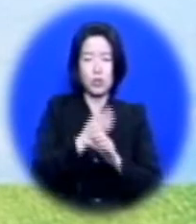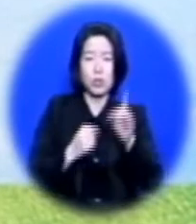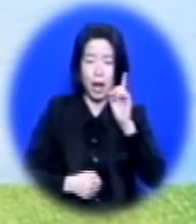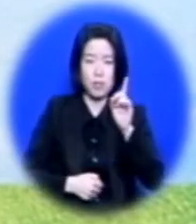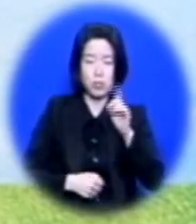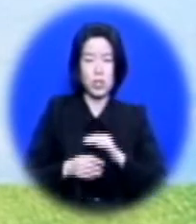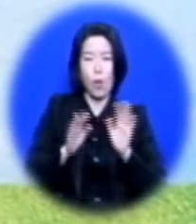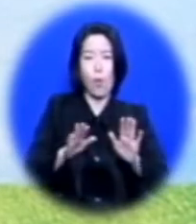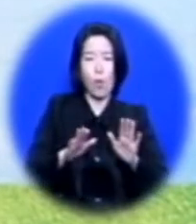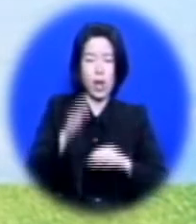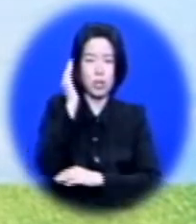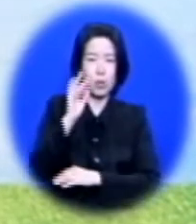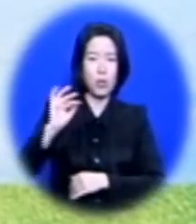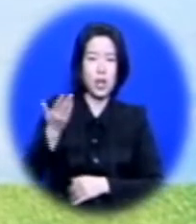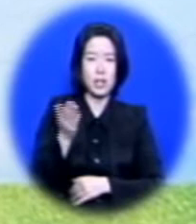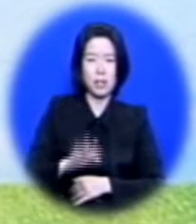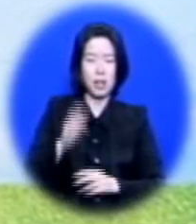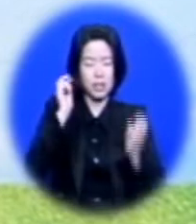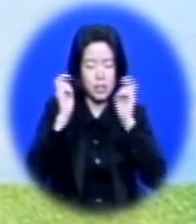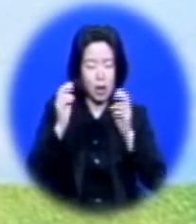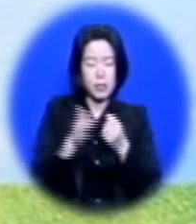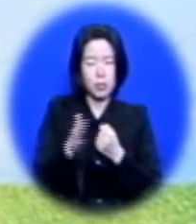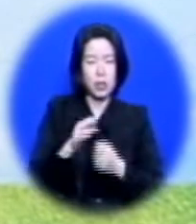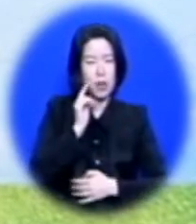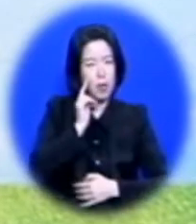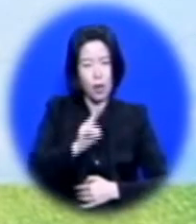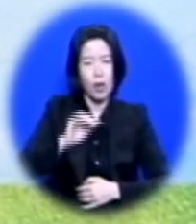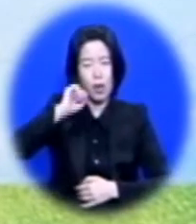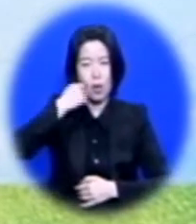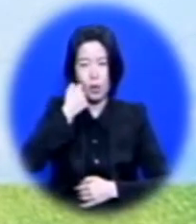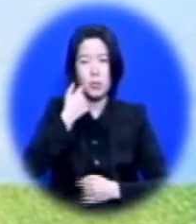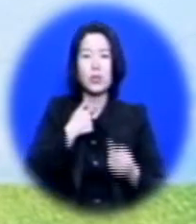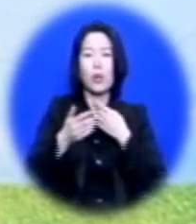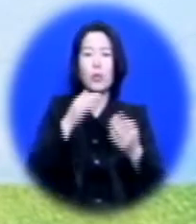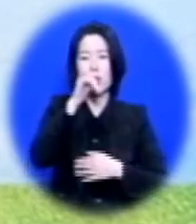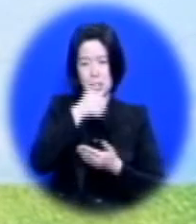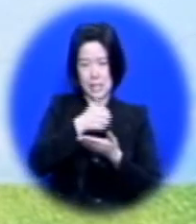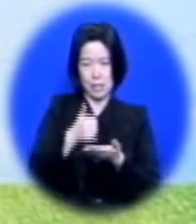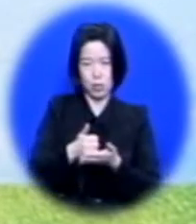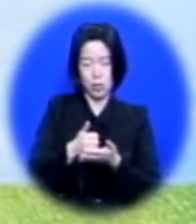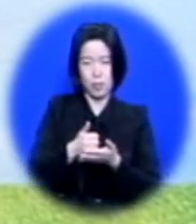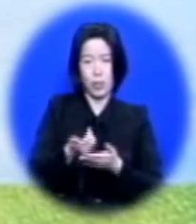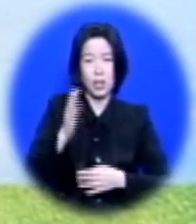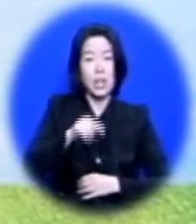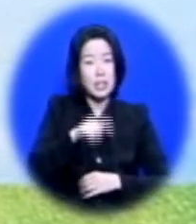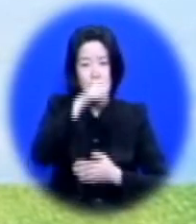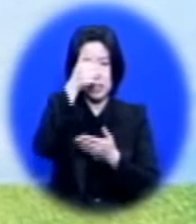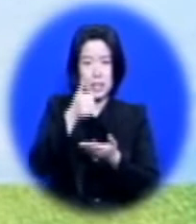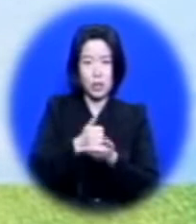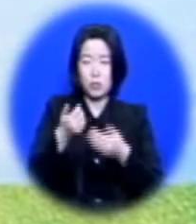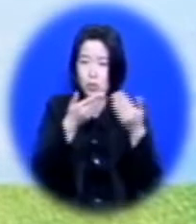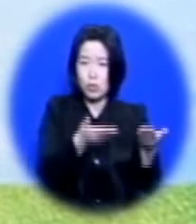설교를 하셔야 됐는데 사업 때문에 굉장한 어려움을 겪으시는 분 이세요 그런데 그 장로님 에게